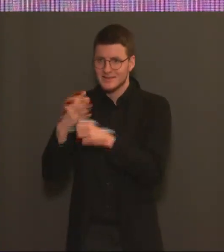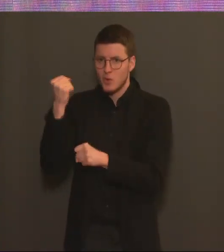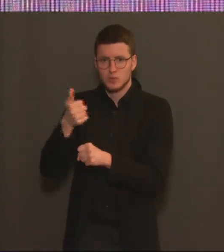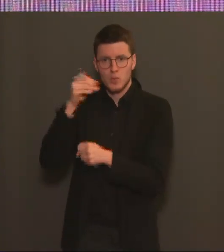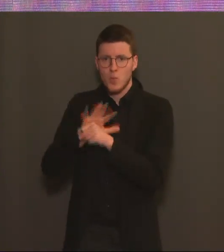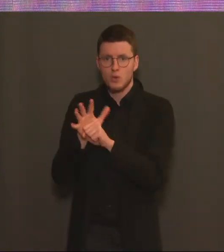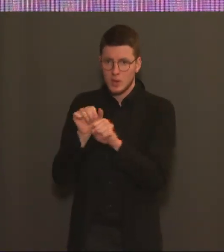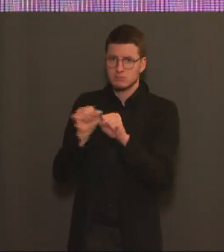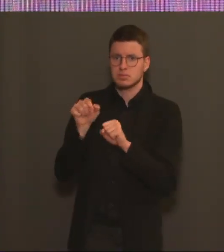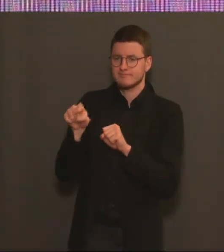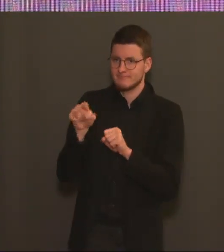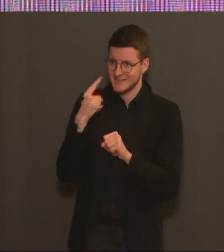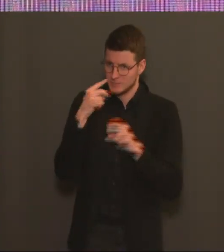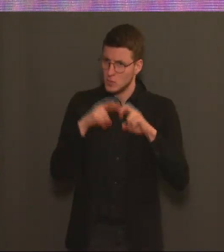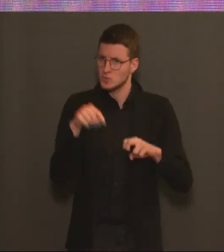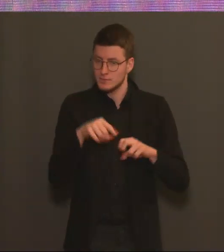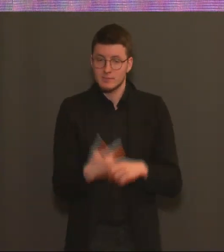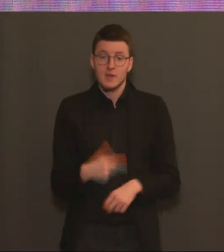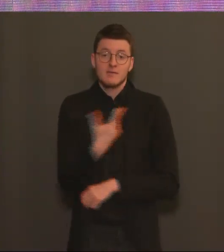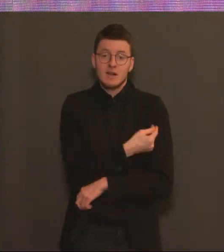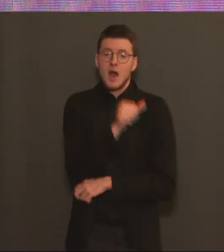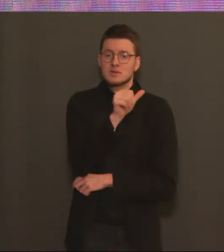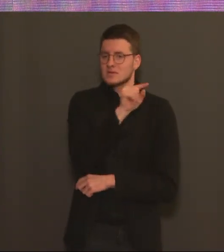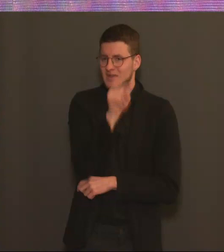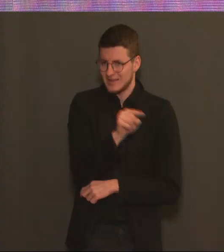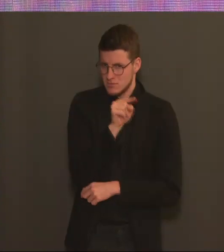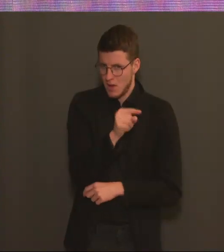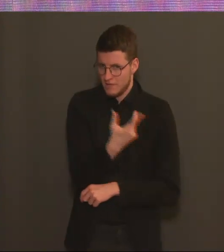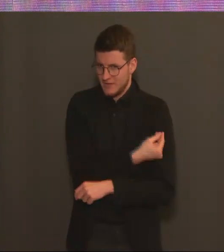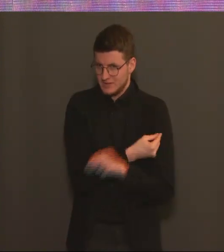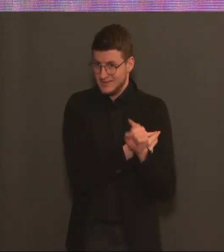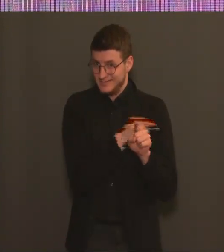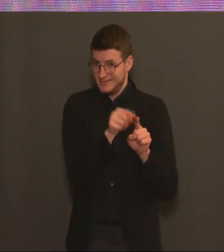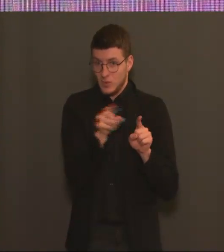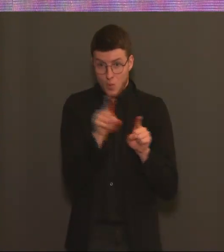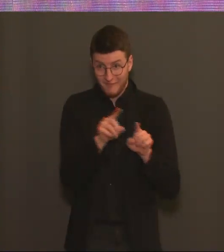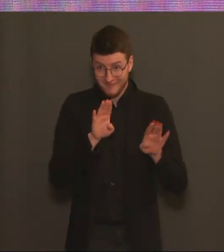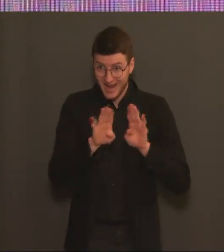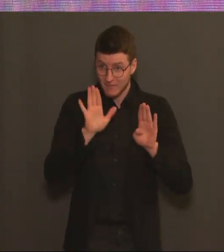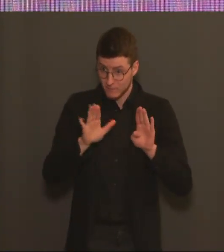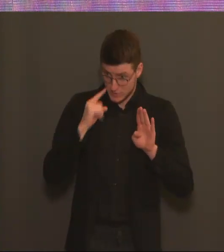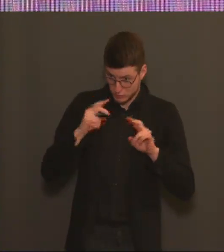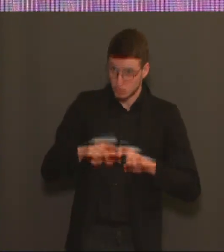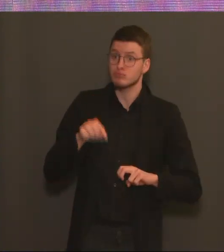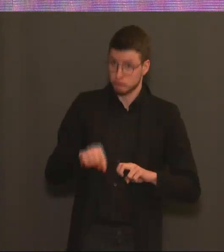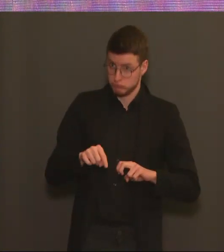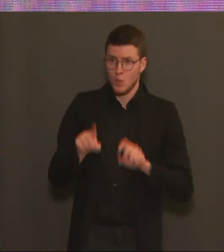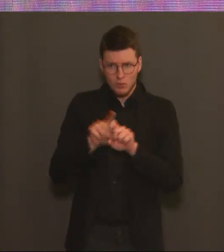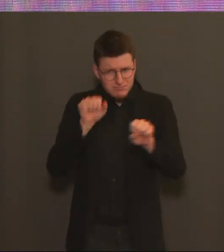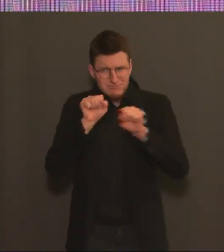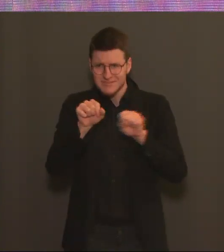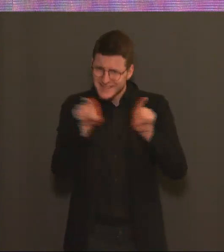Het AstraZeneca-vaccin blijkt uit deze studies minstens even veilig en werkzaam te zijn als het Pfizer-vaccin.